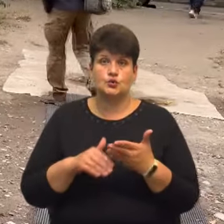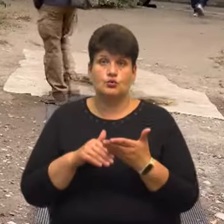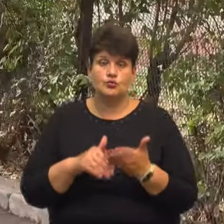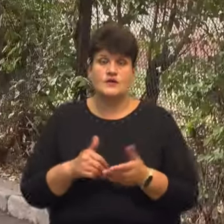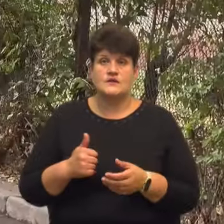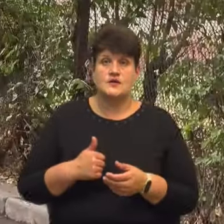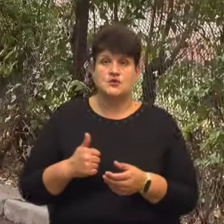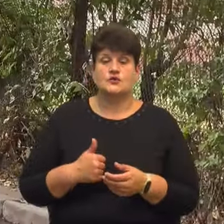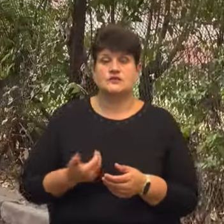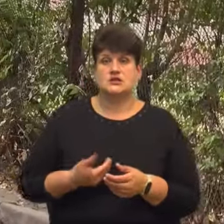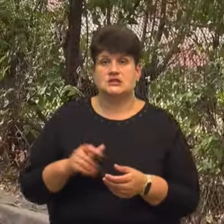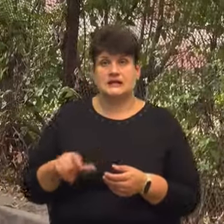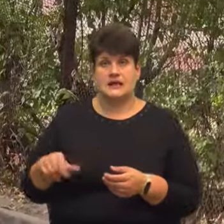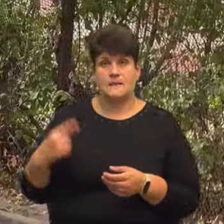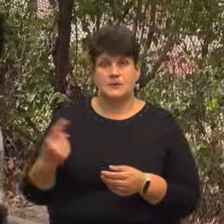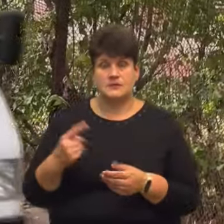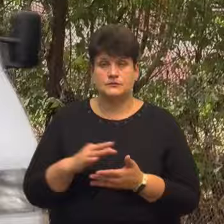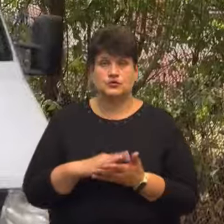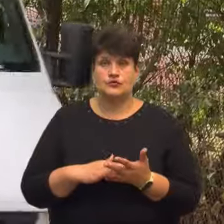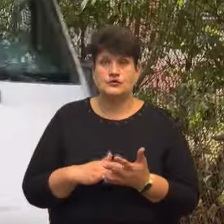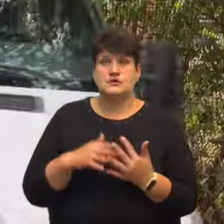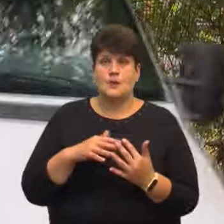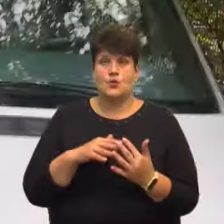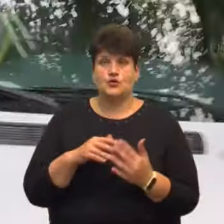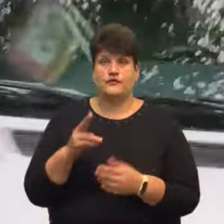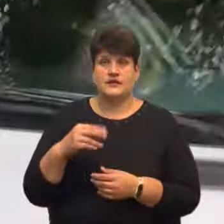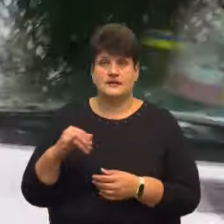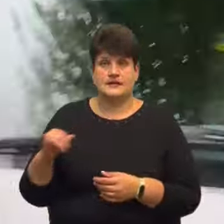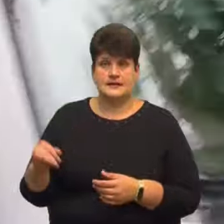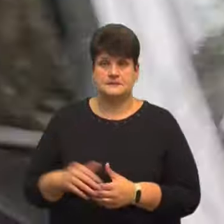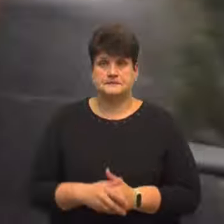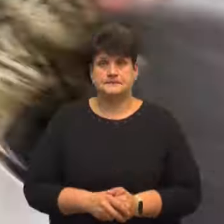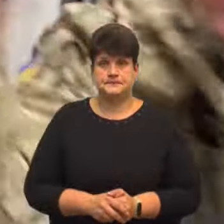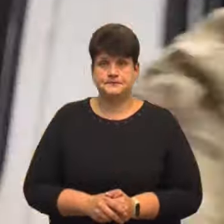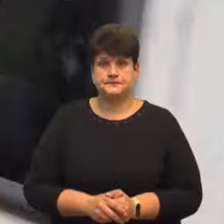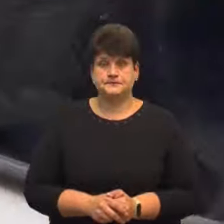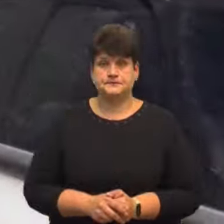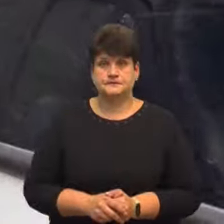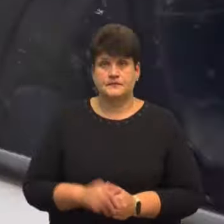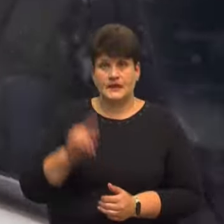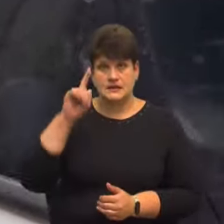жителям областей де тривають бойові дії Слава